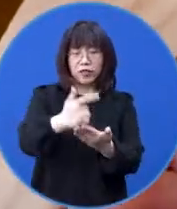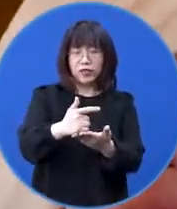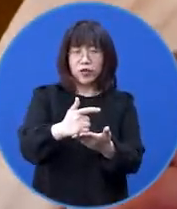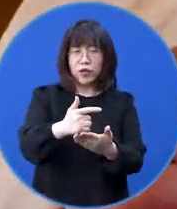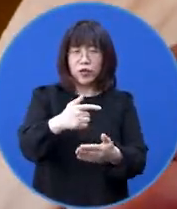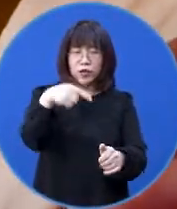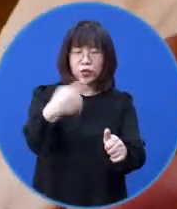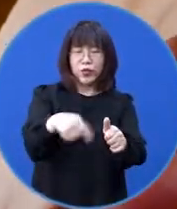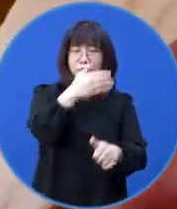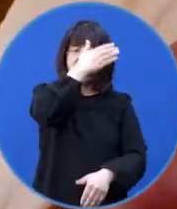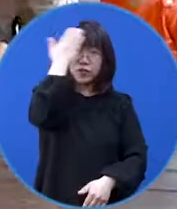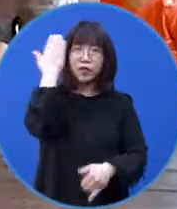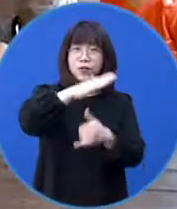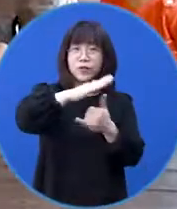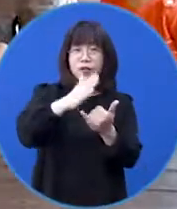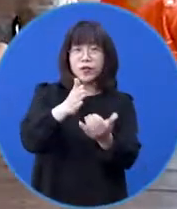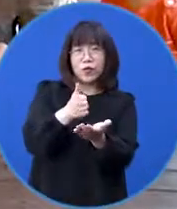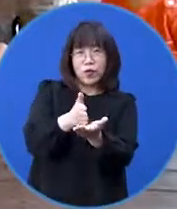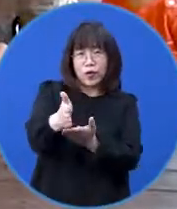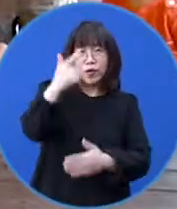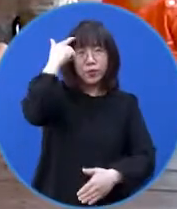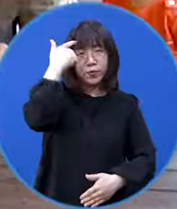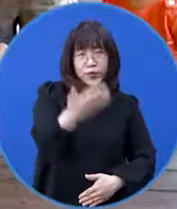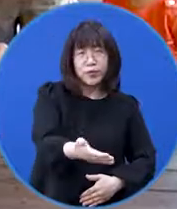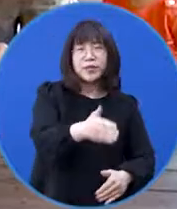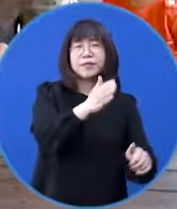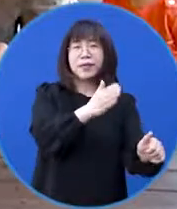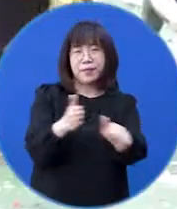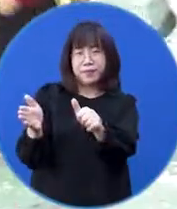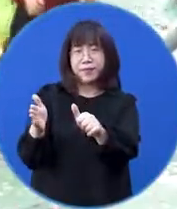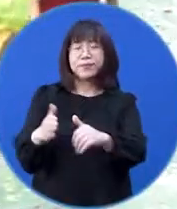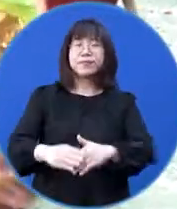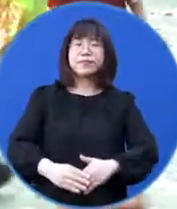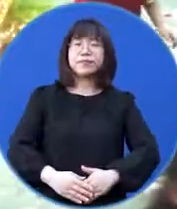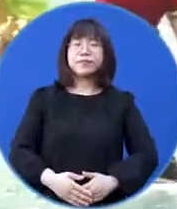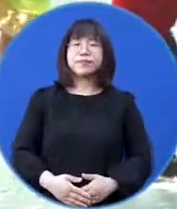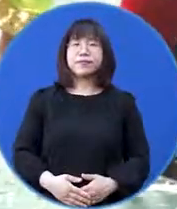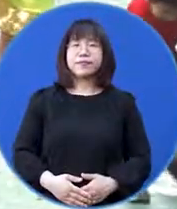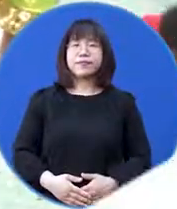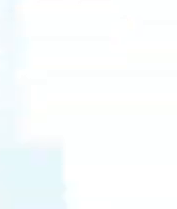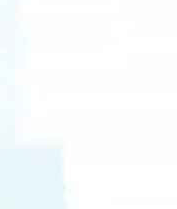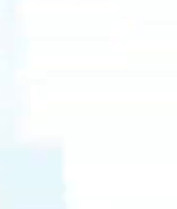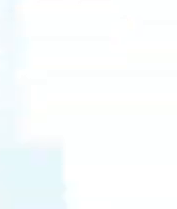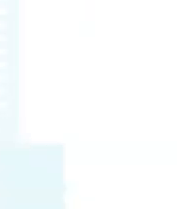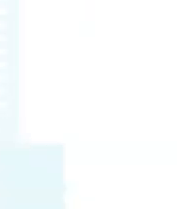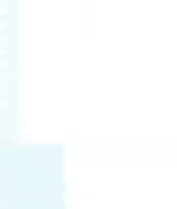달력에 대한 자세한 사항은 강서구청 교육청소년과로 문의하면 됩니다.